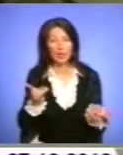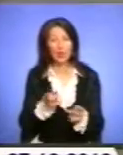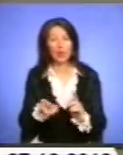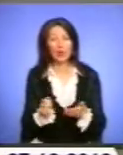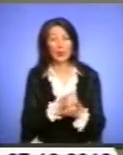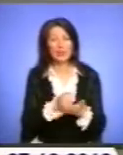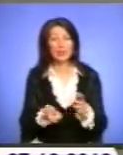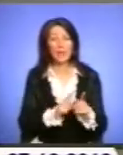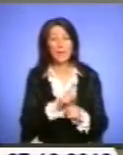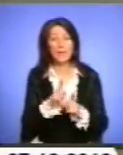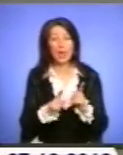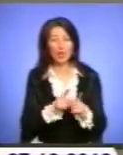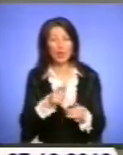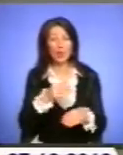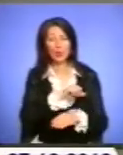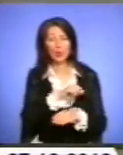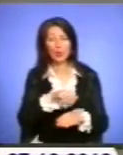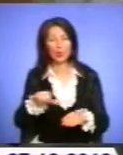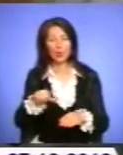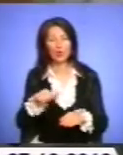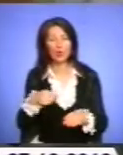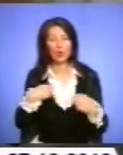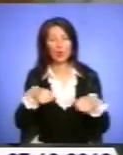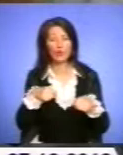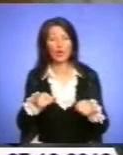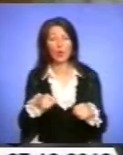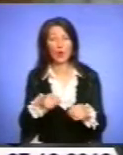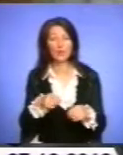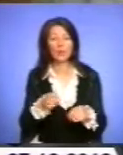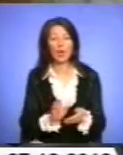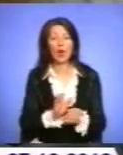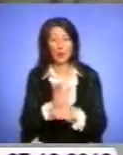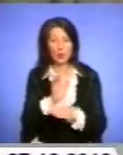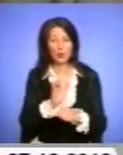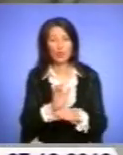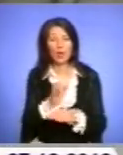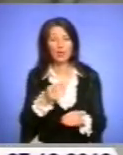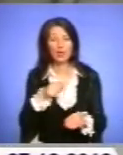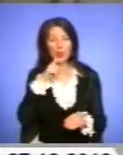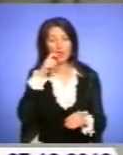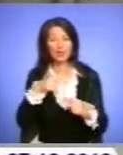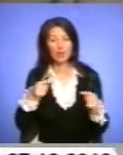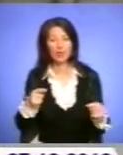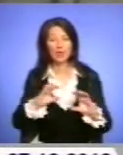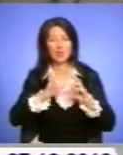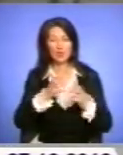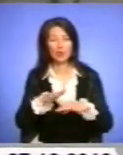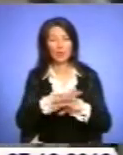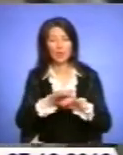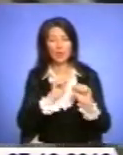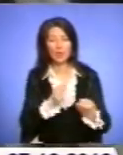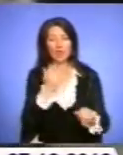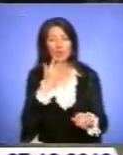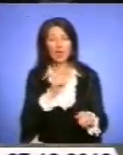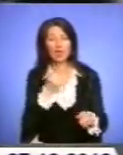перелому зовнішньоторговельного балансу, зокрема, просувати українські товари на світові ринки та захищати національні інтереси. Ще один пункт